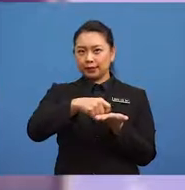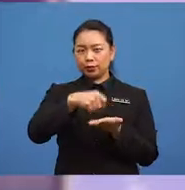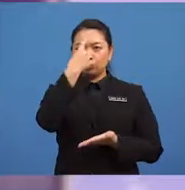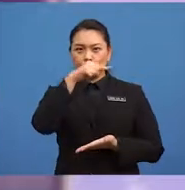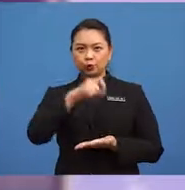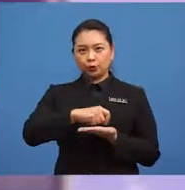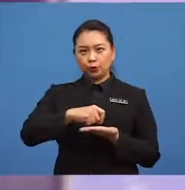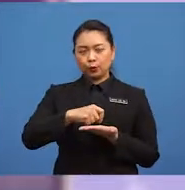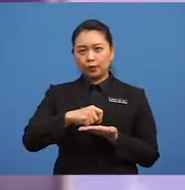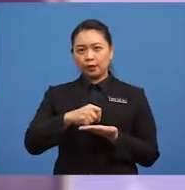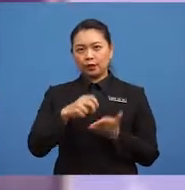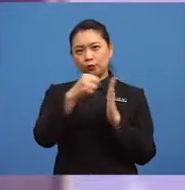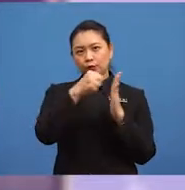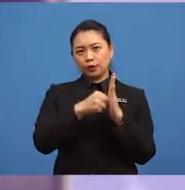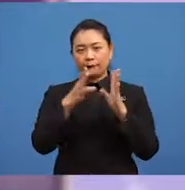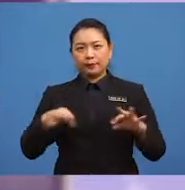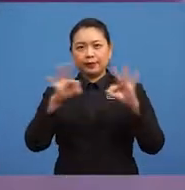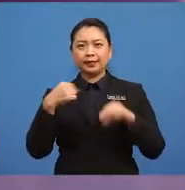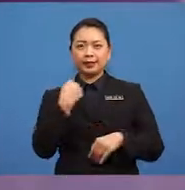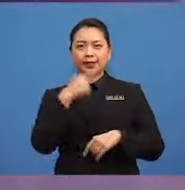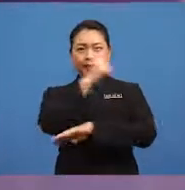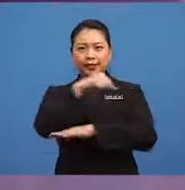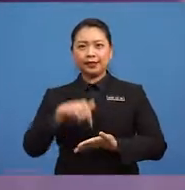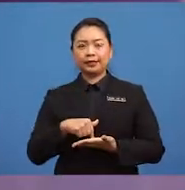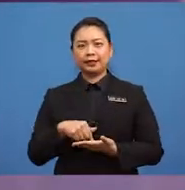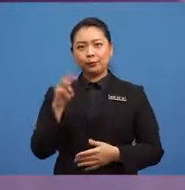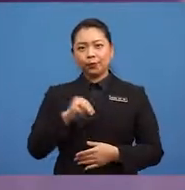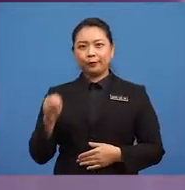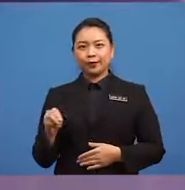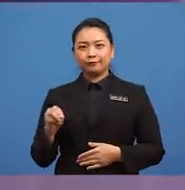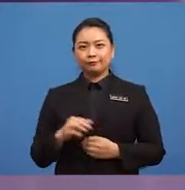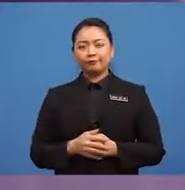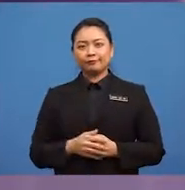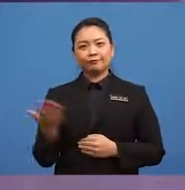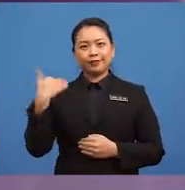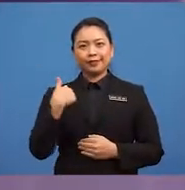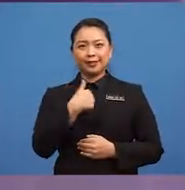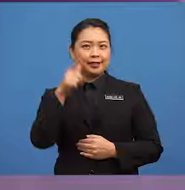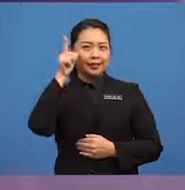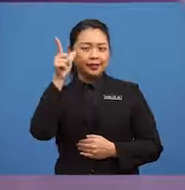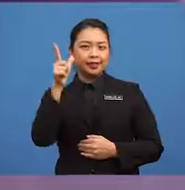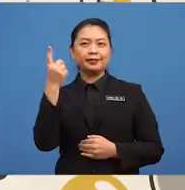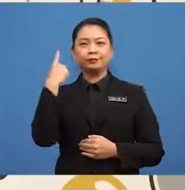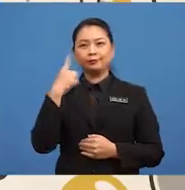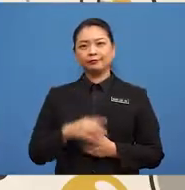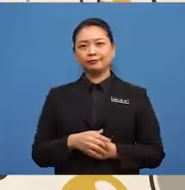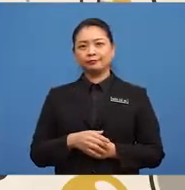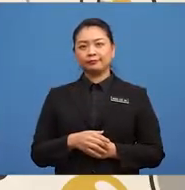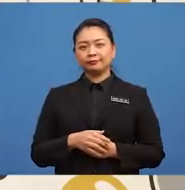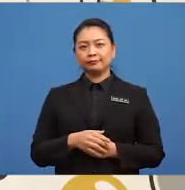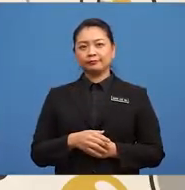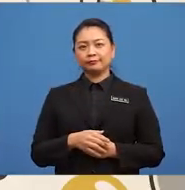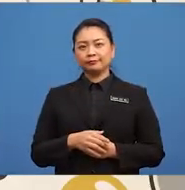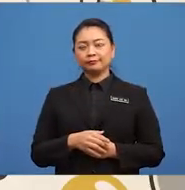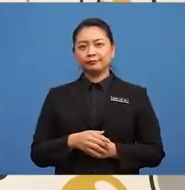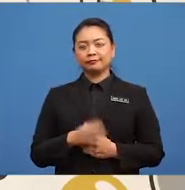mencatat isi penting pembelajaran kita hari ini. Murid-murid, mari kita lihat terlebih dahulu standard